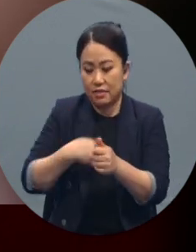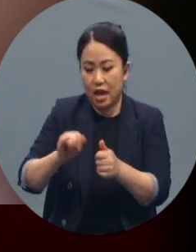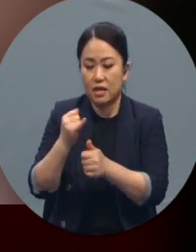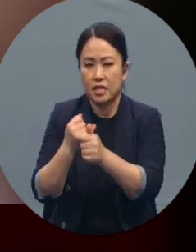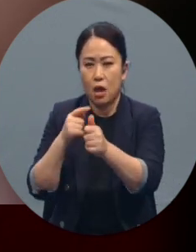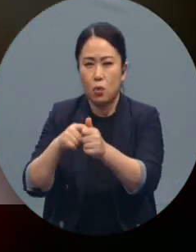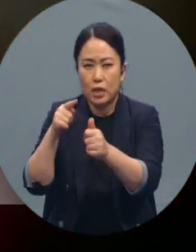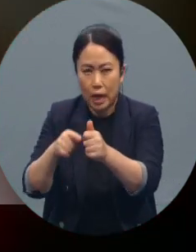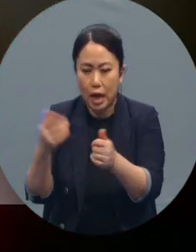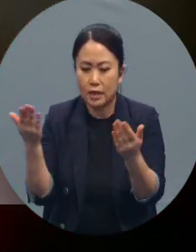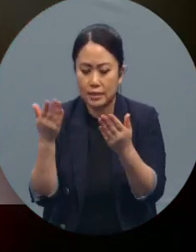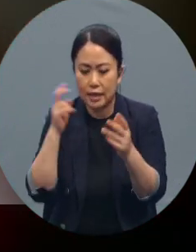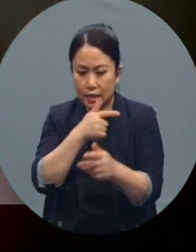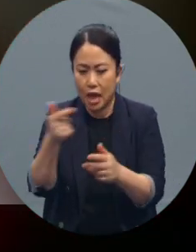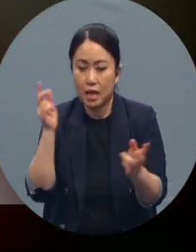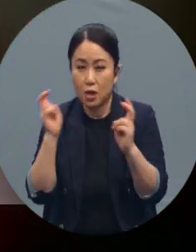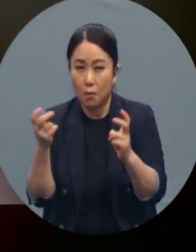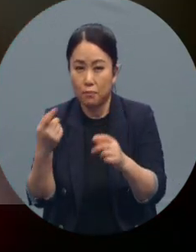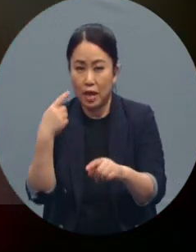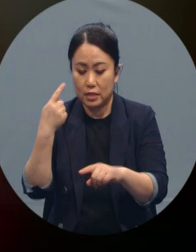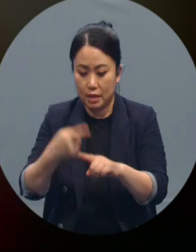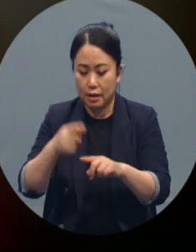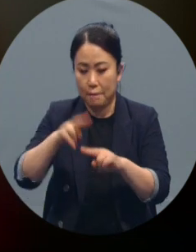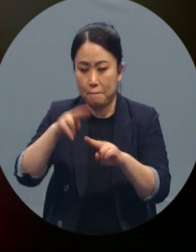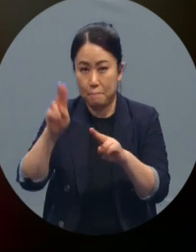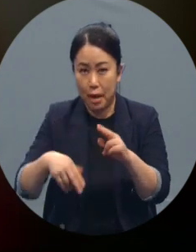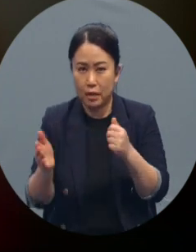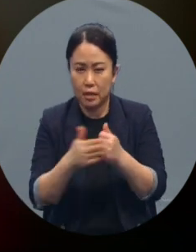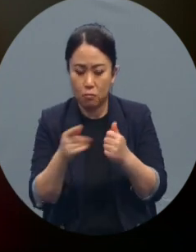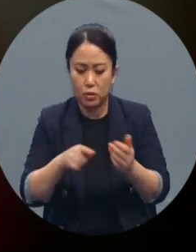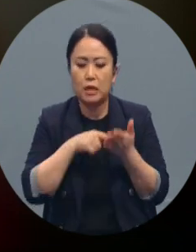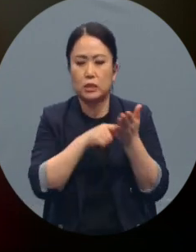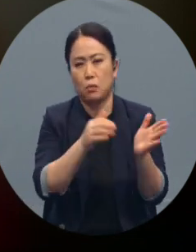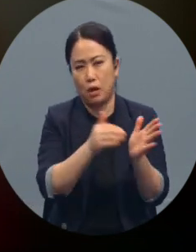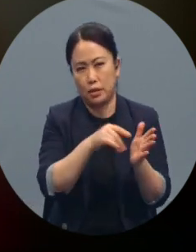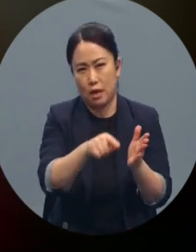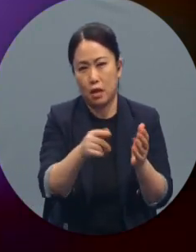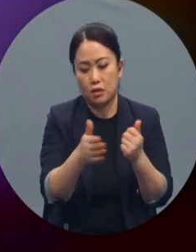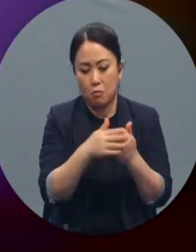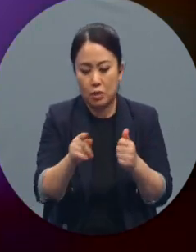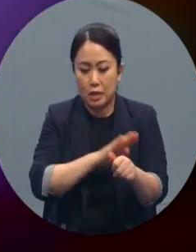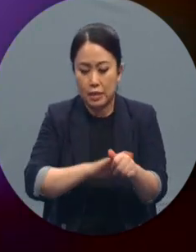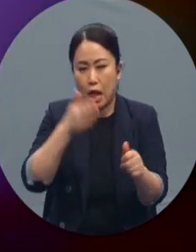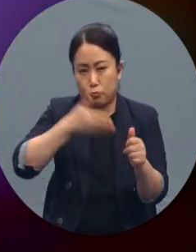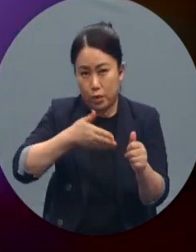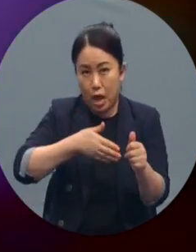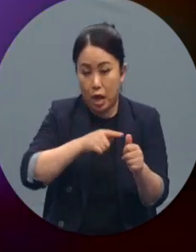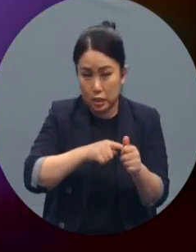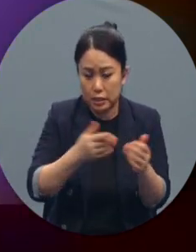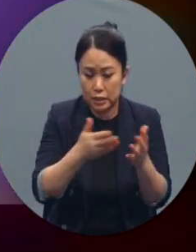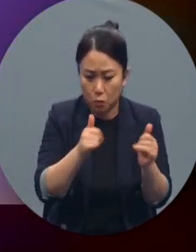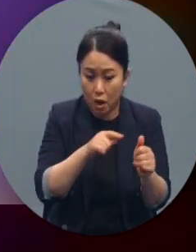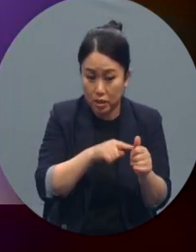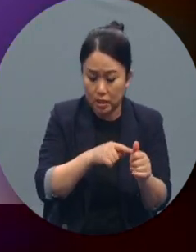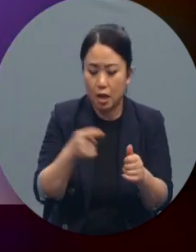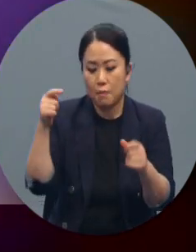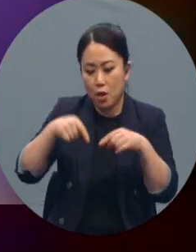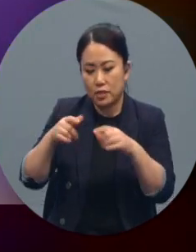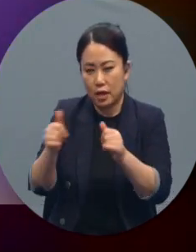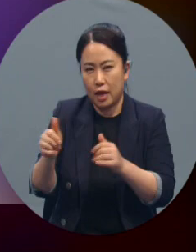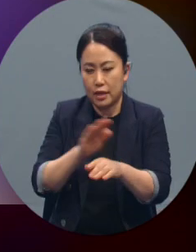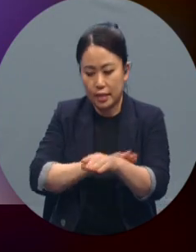직원에게 잘 봐달라고 청탁을 했다는 겁니다. 청탁을 받은 이 직원은 구속된 면접관에게 재차 잘